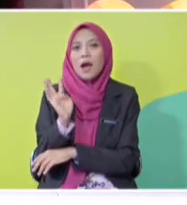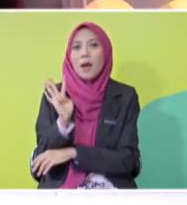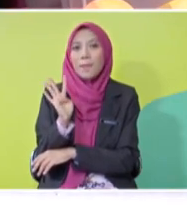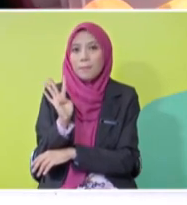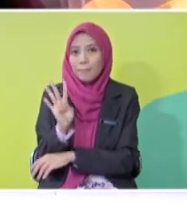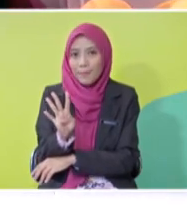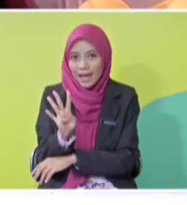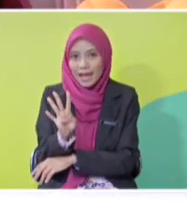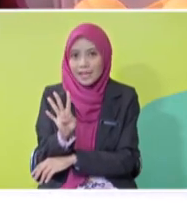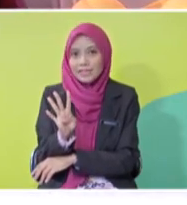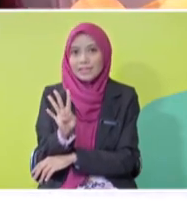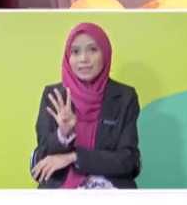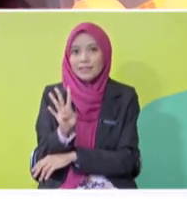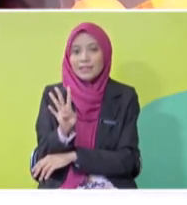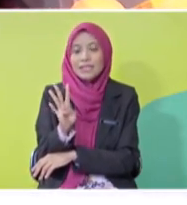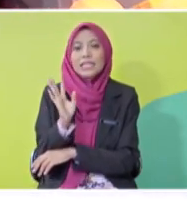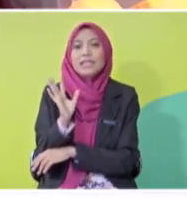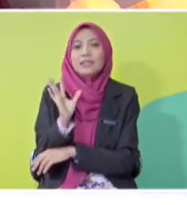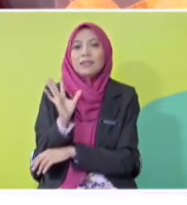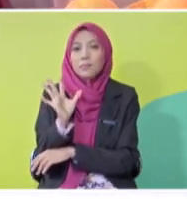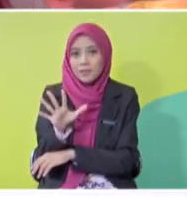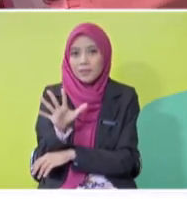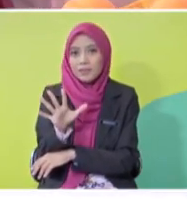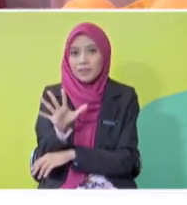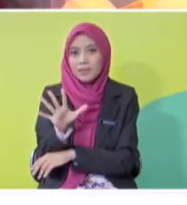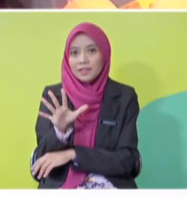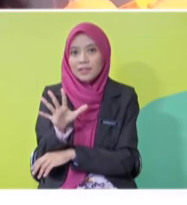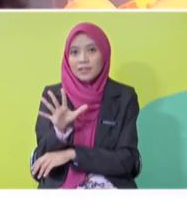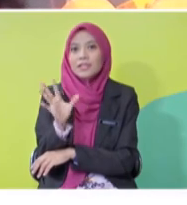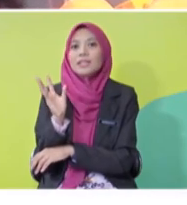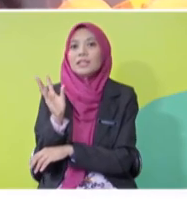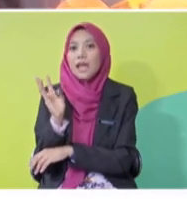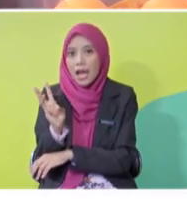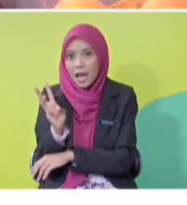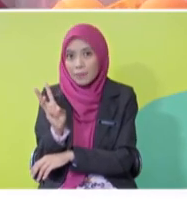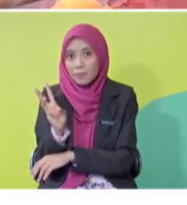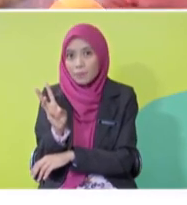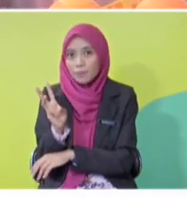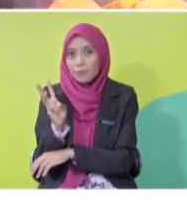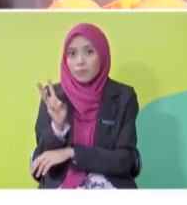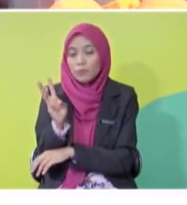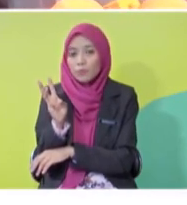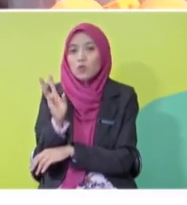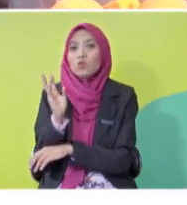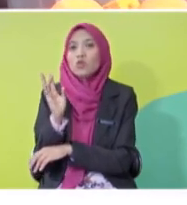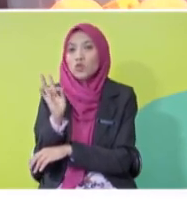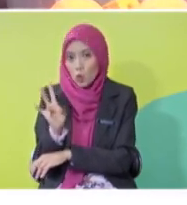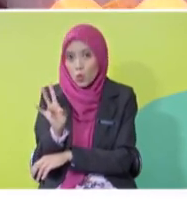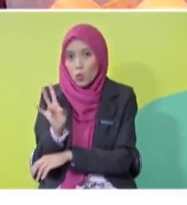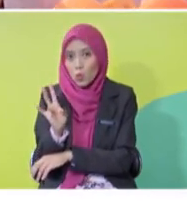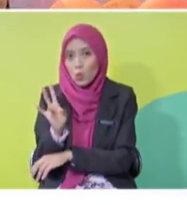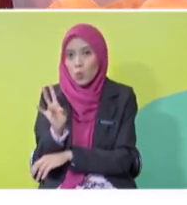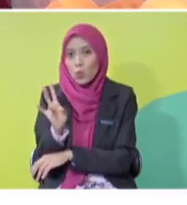empat lima enam tujuh